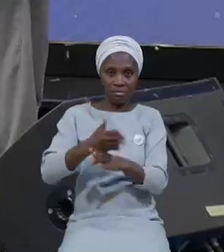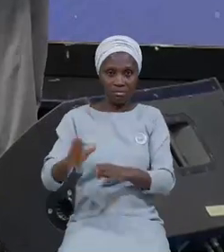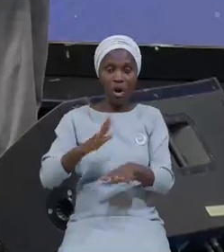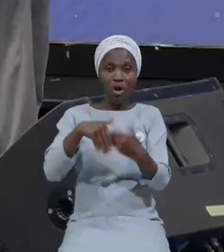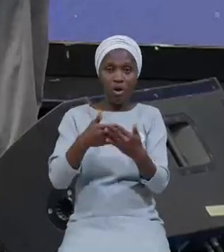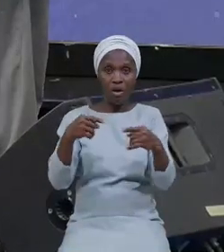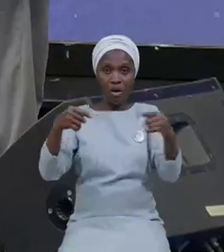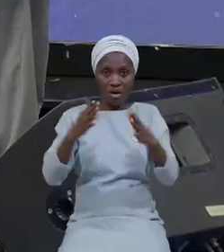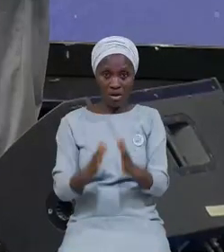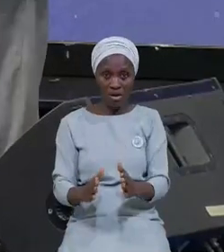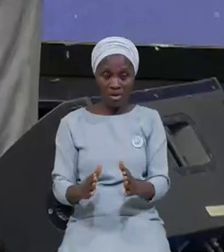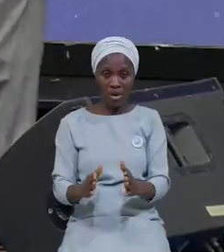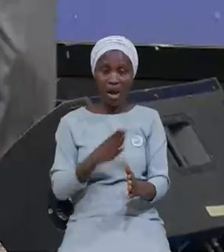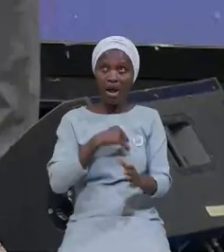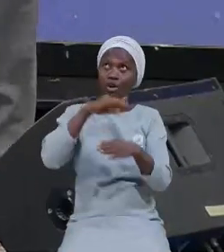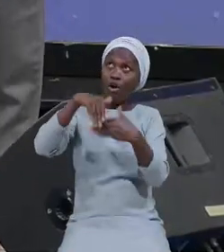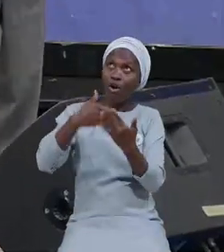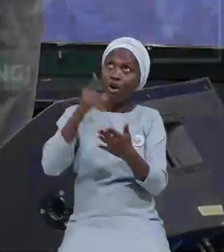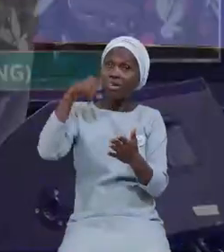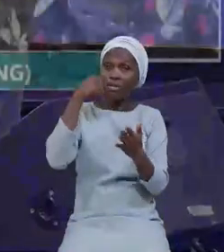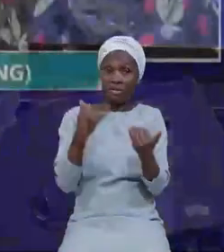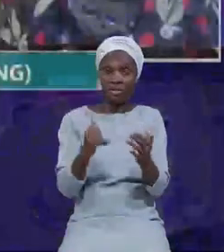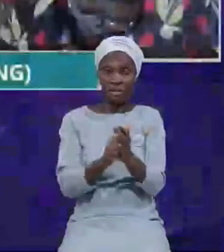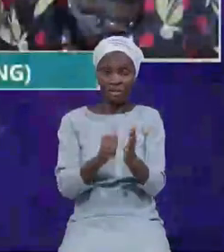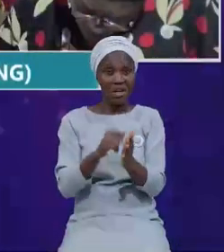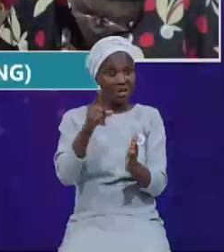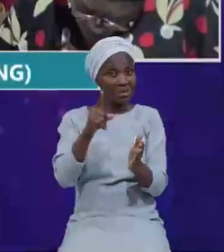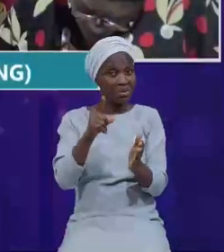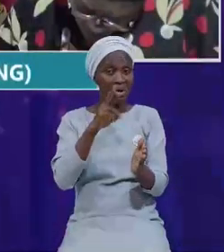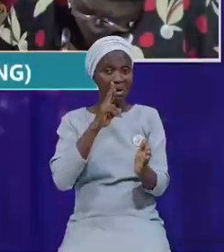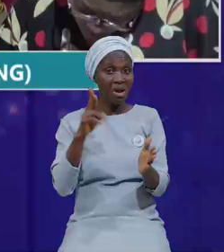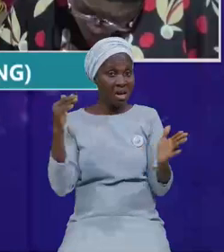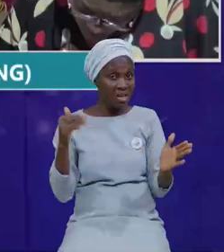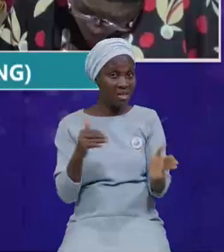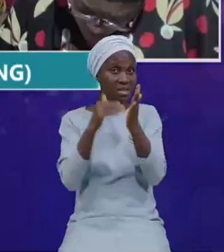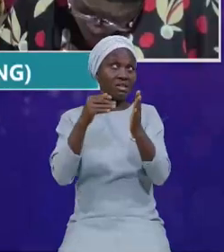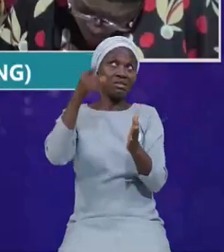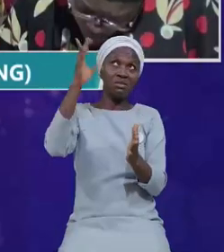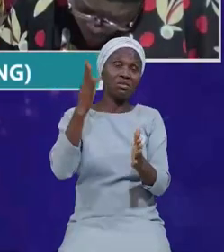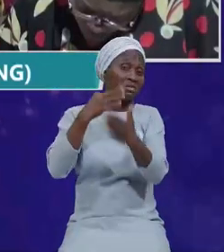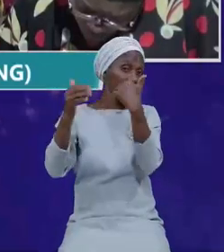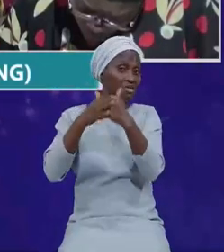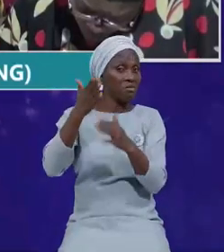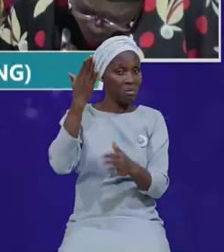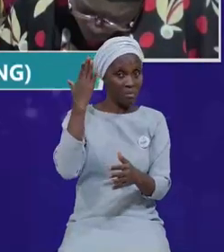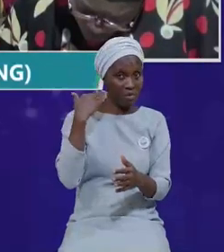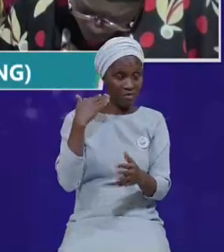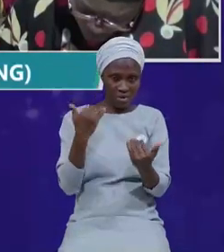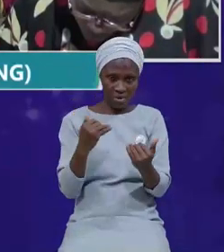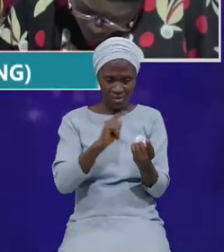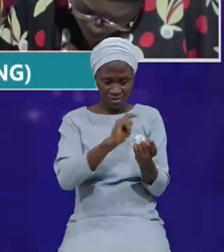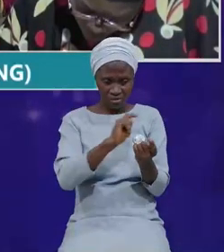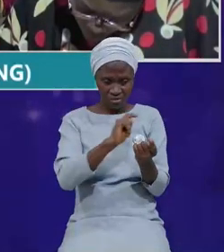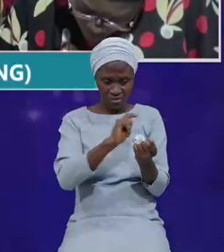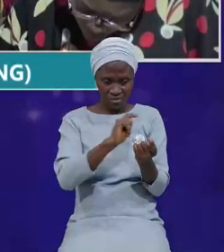toute l'inimitié et tout ce qui dit maintenant tu avais tourné le dos au au Dieu saint du ciel il